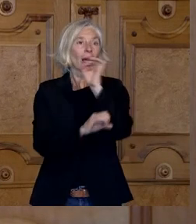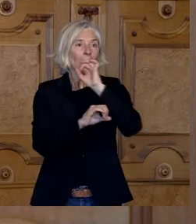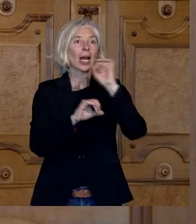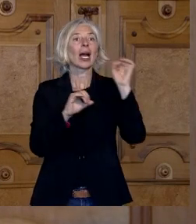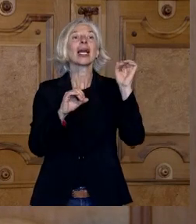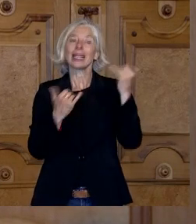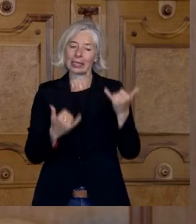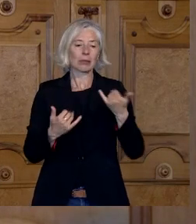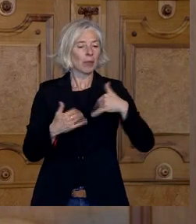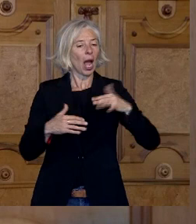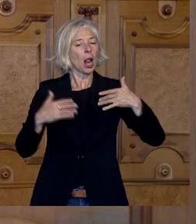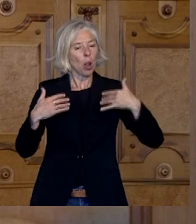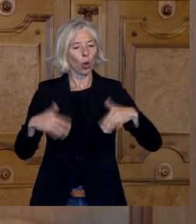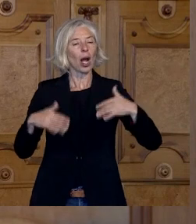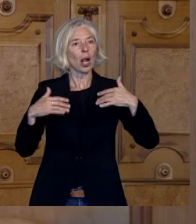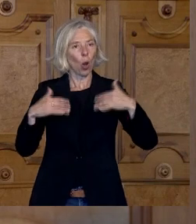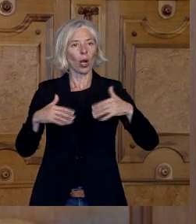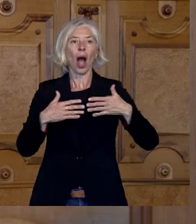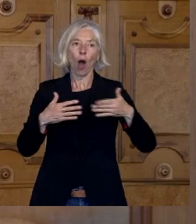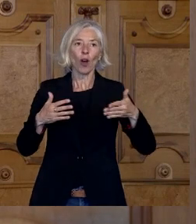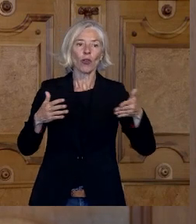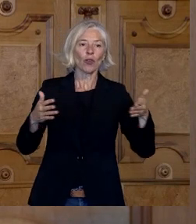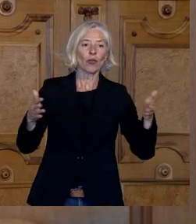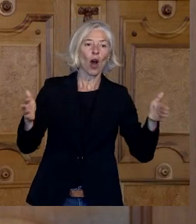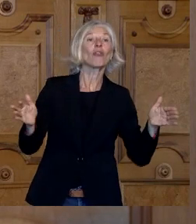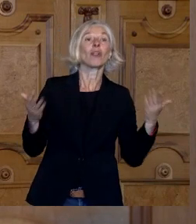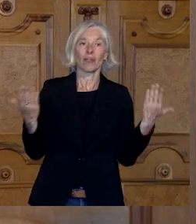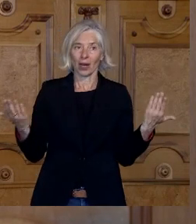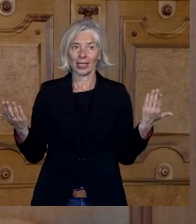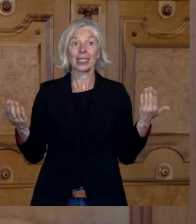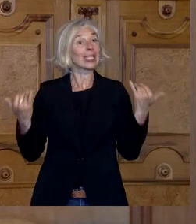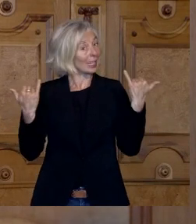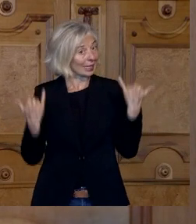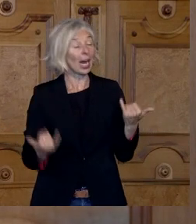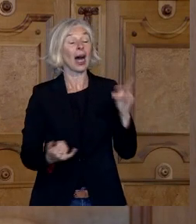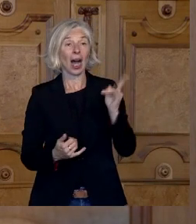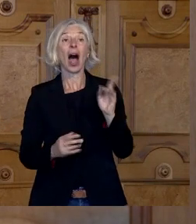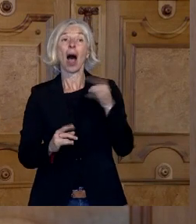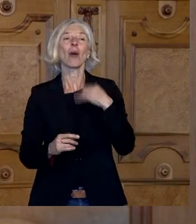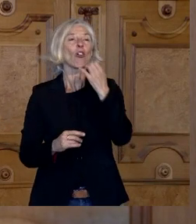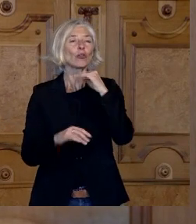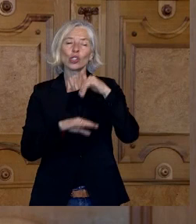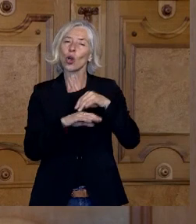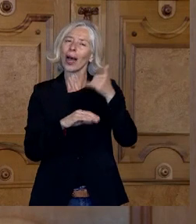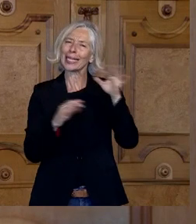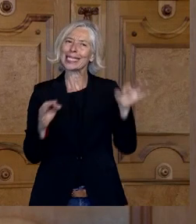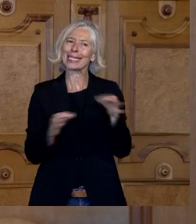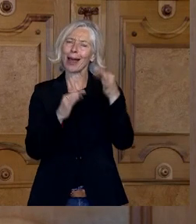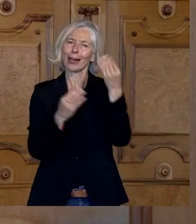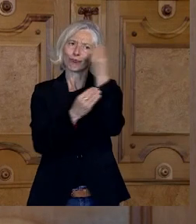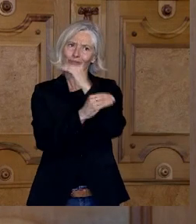schicken. Es ist jetzt auch an der Zeit, darüber wirklich intensivst nachzudenken, wie wir unter